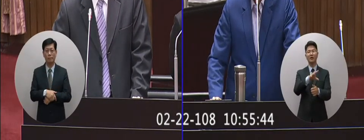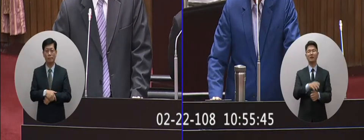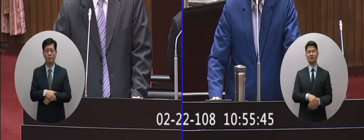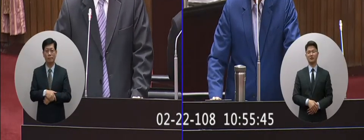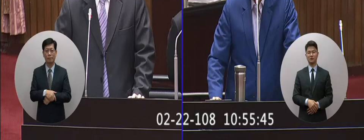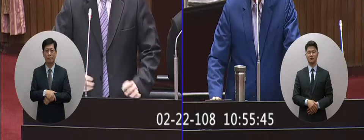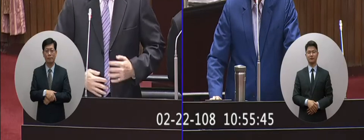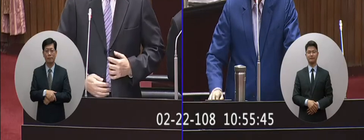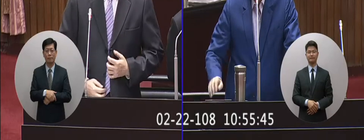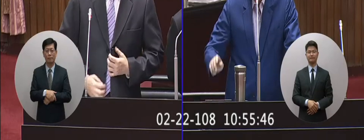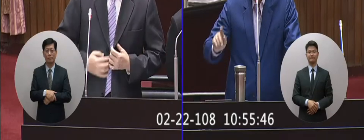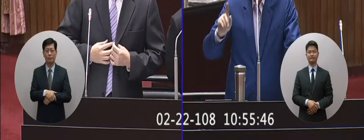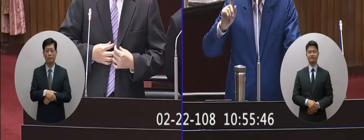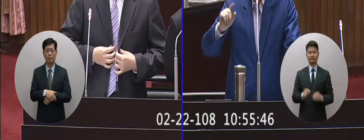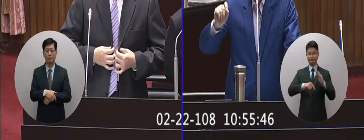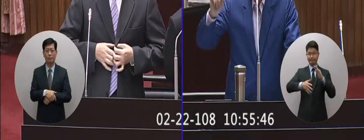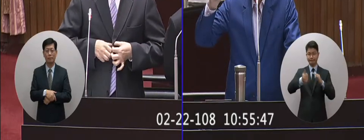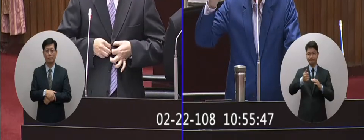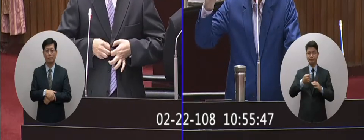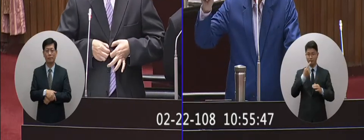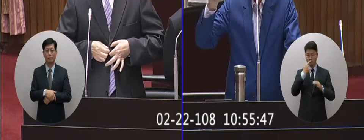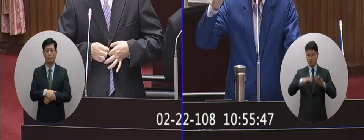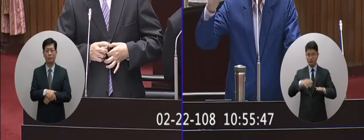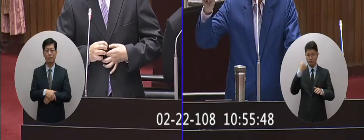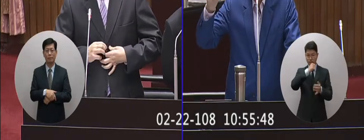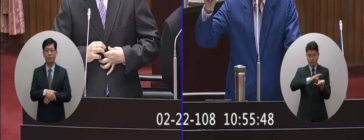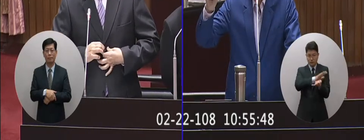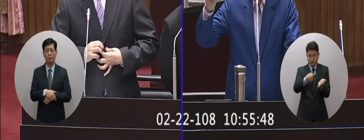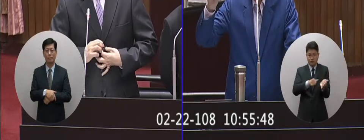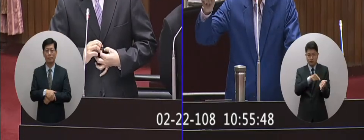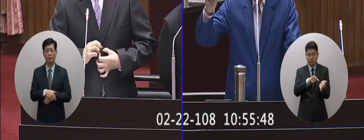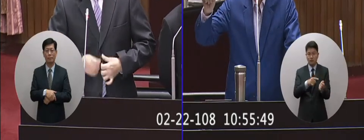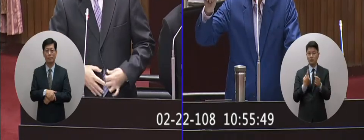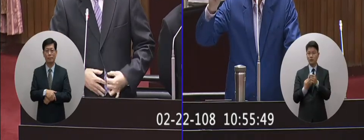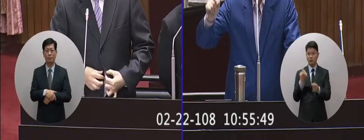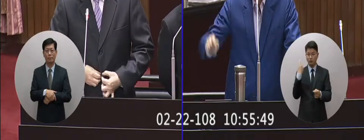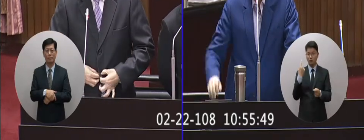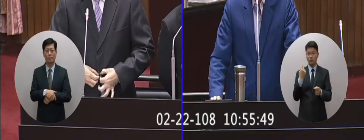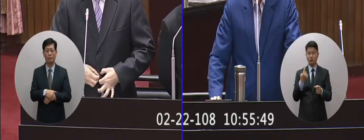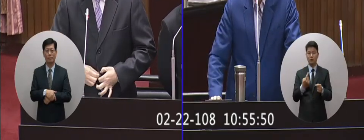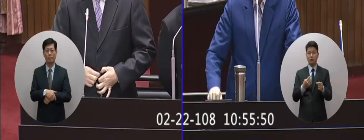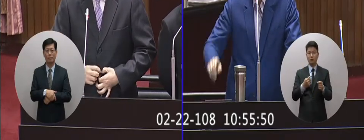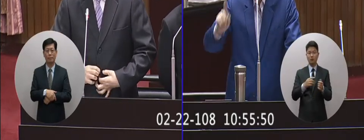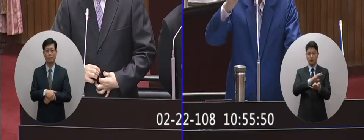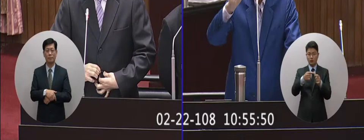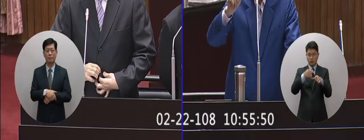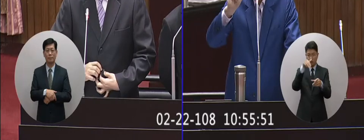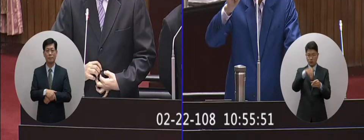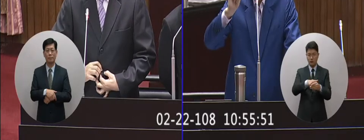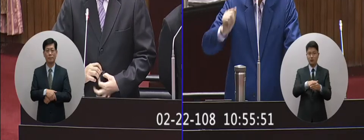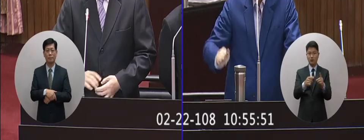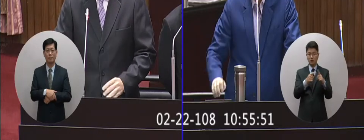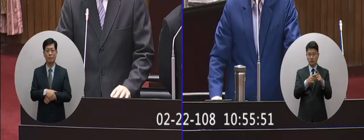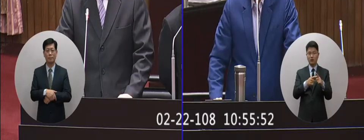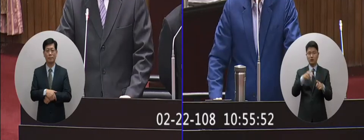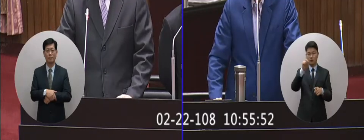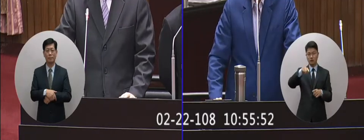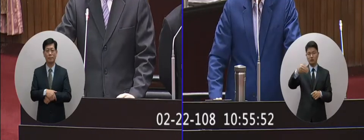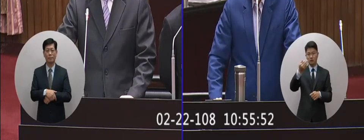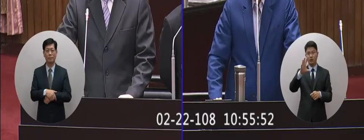长，全台湾我们去年可以公投联署的人